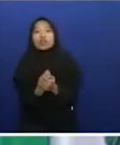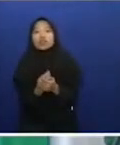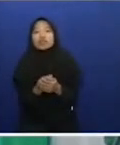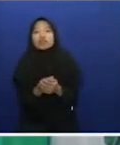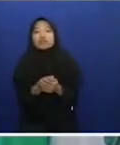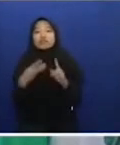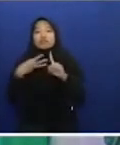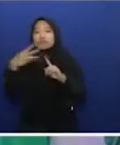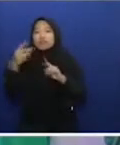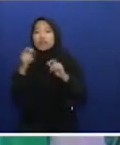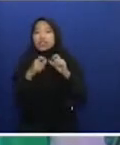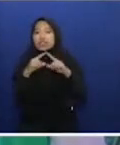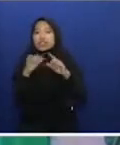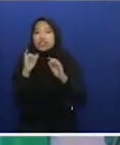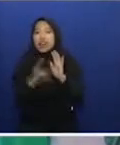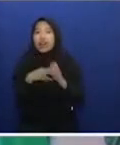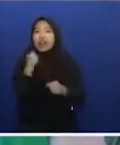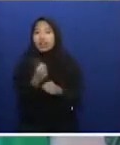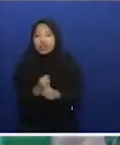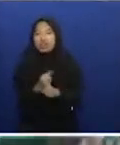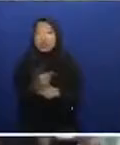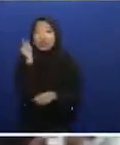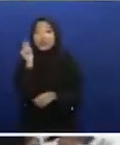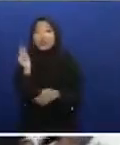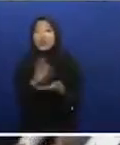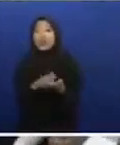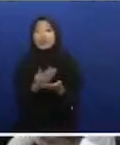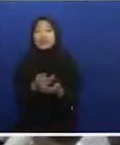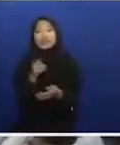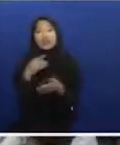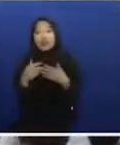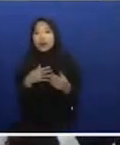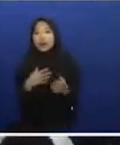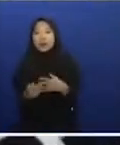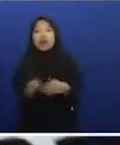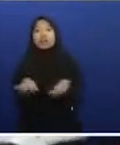Saya sekalipun anak orang kampung gak mau kalah dengan anak orang kaya.